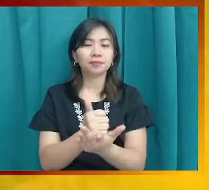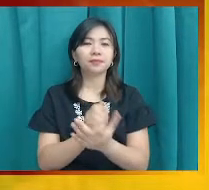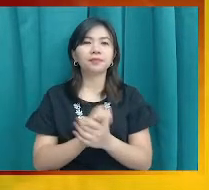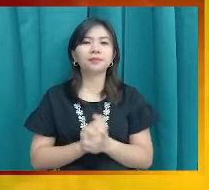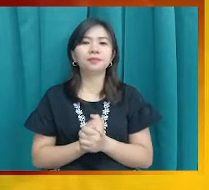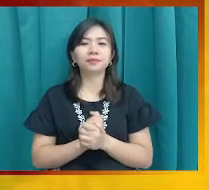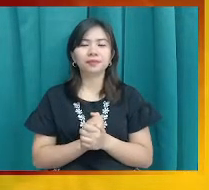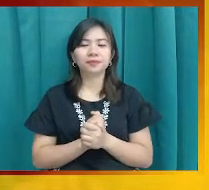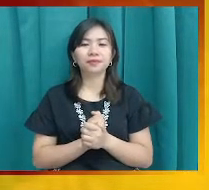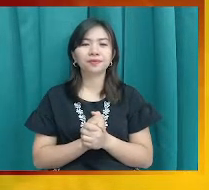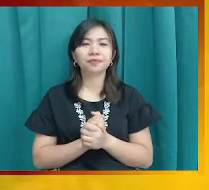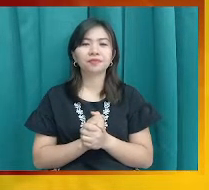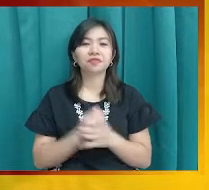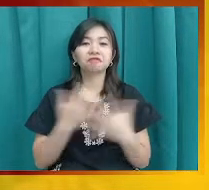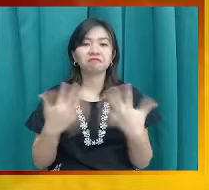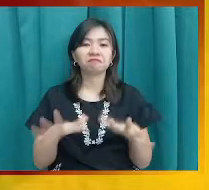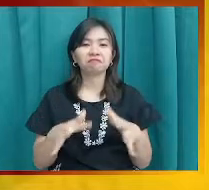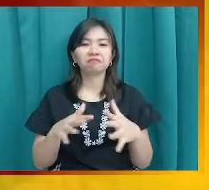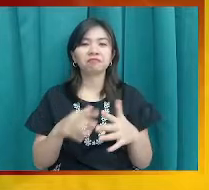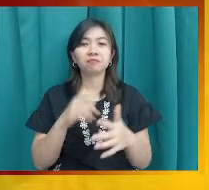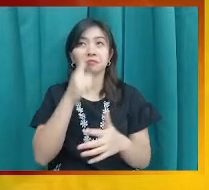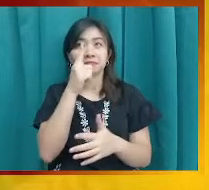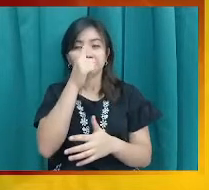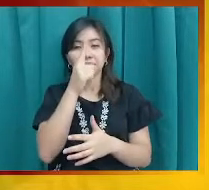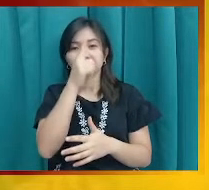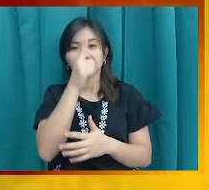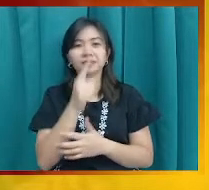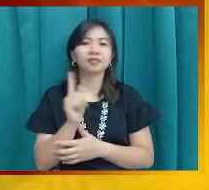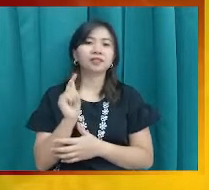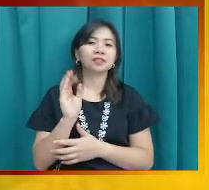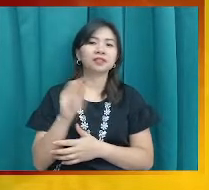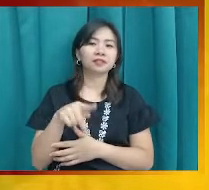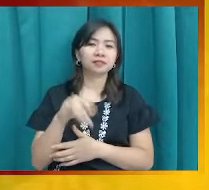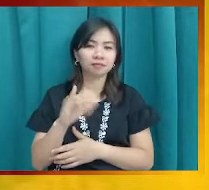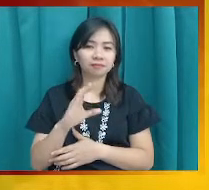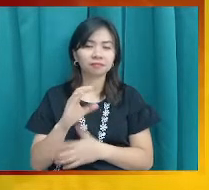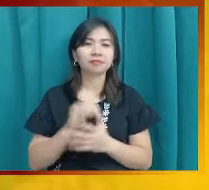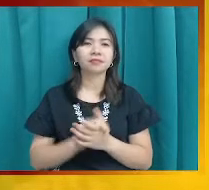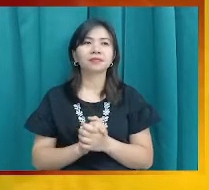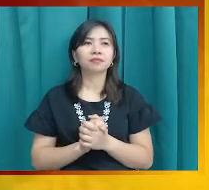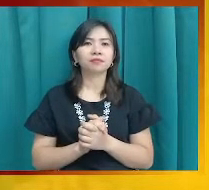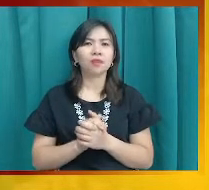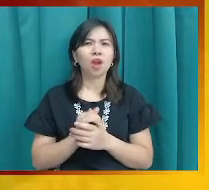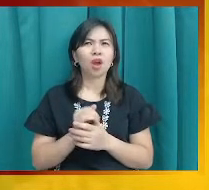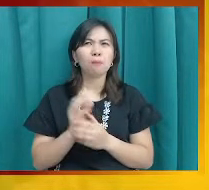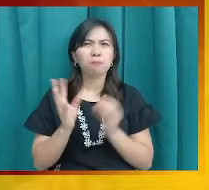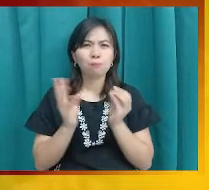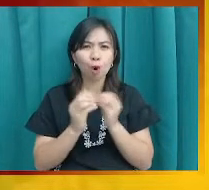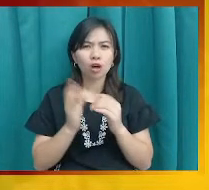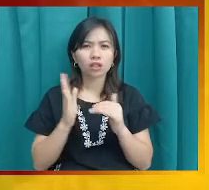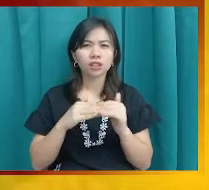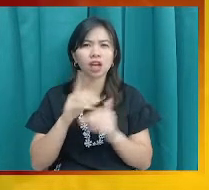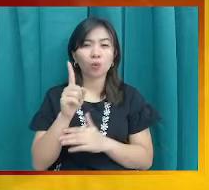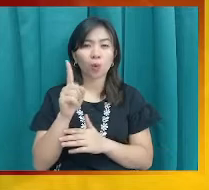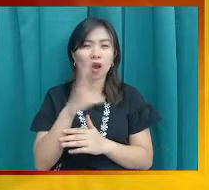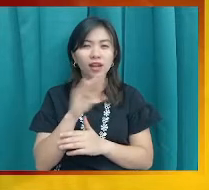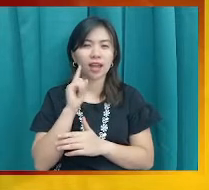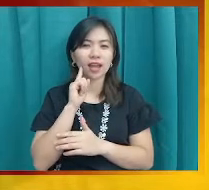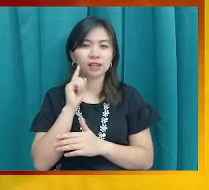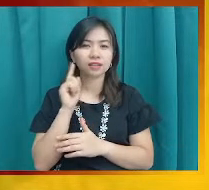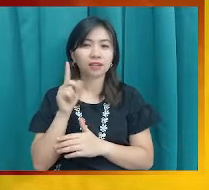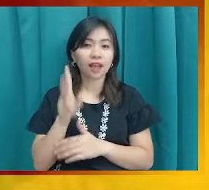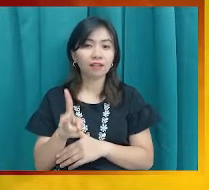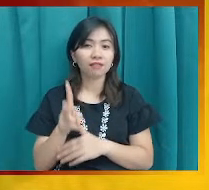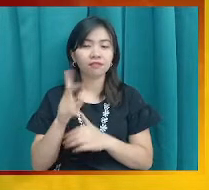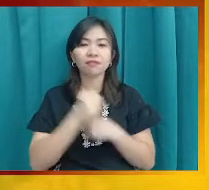to. Yes. De, sa kalahating taon natin tinitigil. Oo. Papaalala mo sa akin kasi hahakbang tayo sa panibagong color